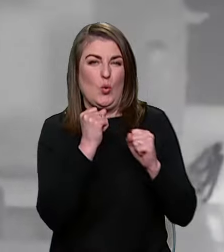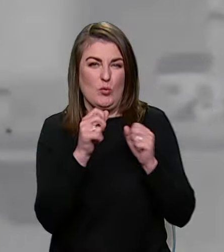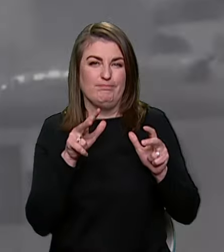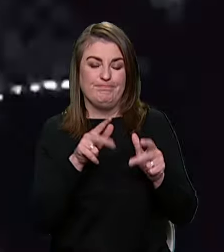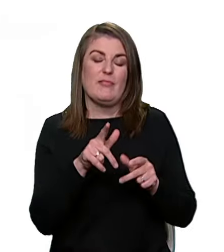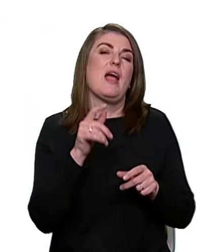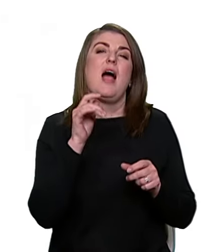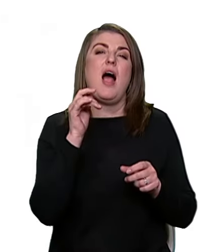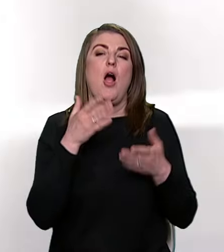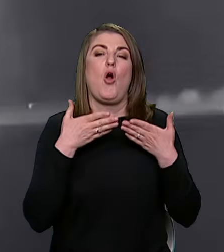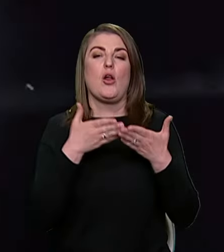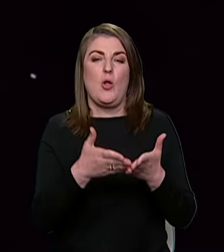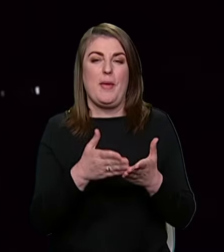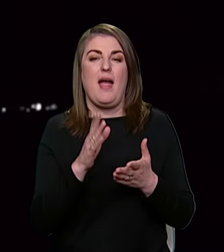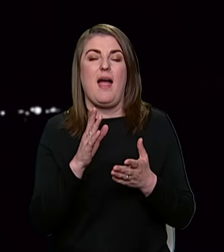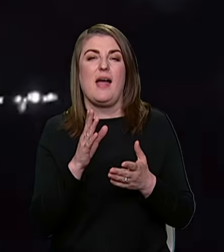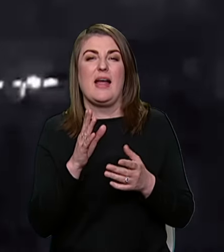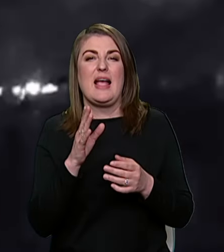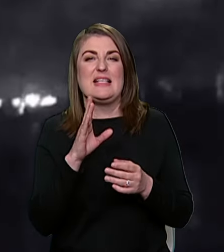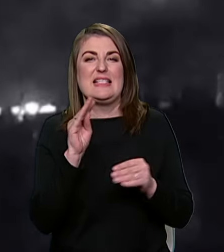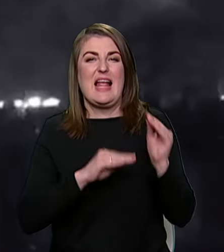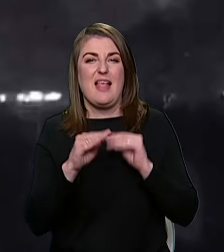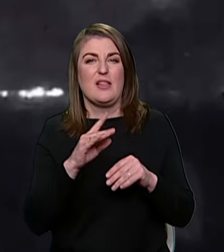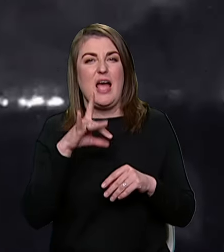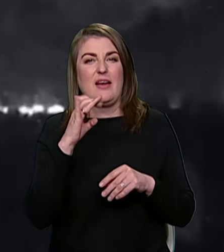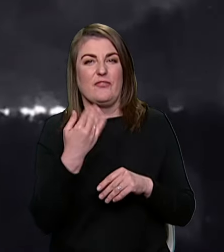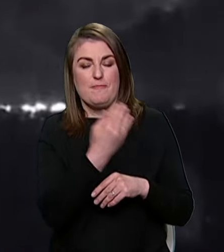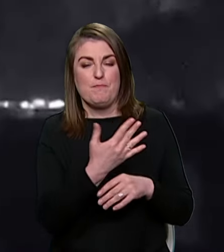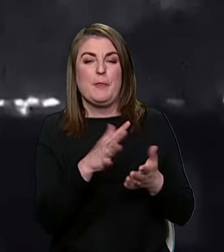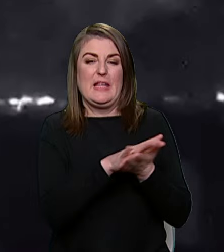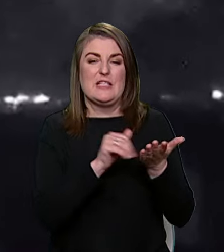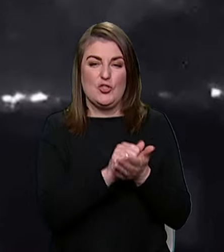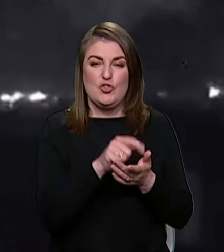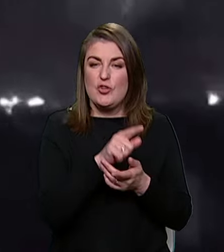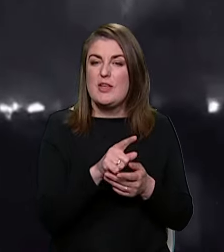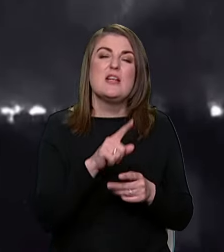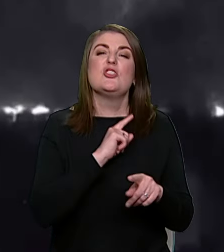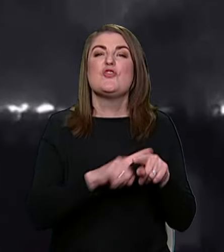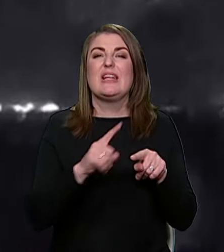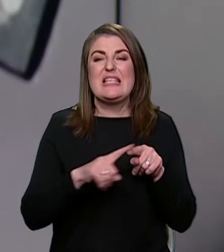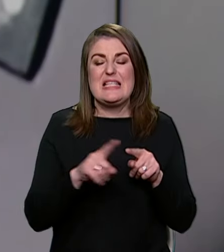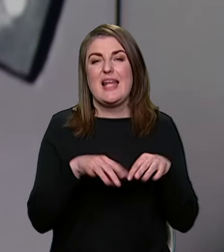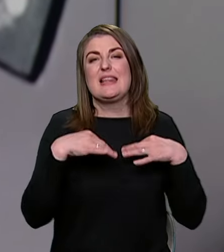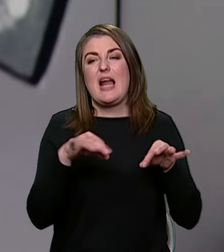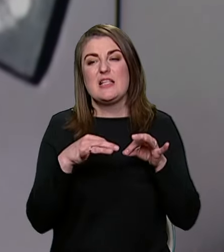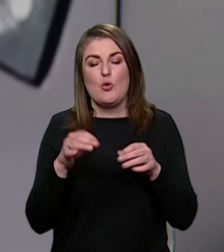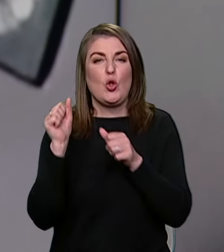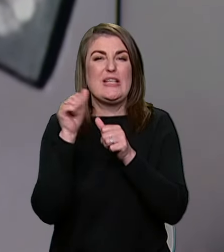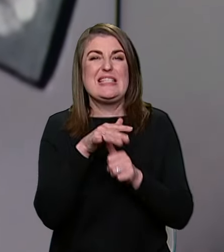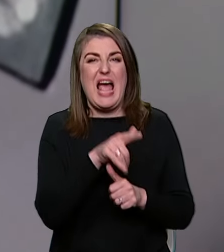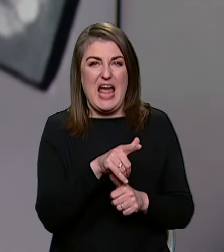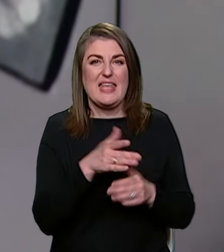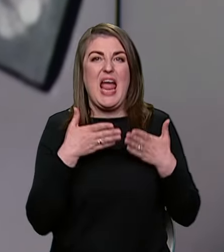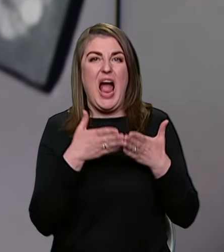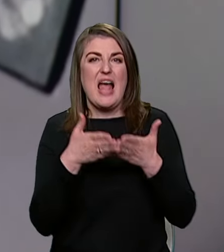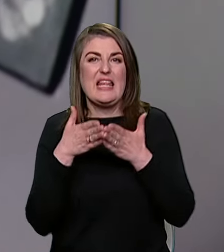V-5» атакував корабельно-катерний склад Російської Федерації. Вдалося знищити, за попередніми даними, швидкісні транспортно-десантні